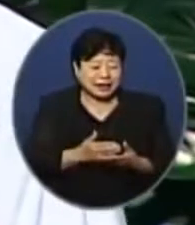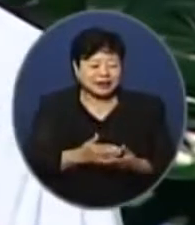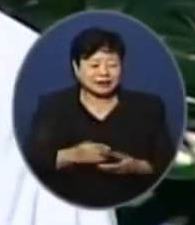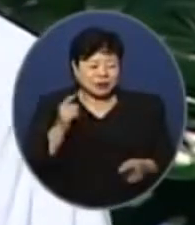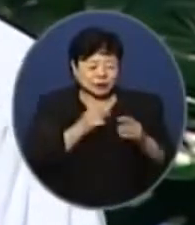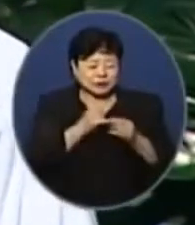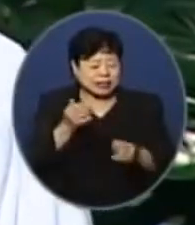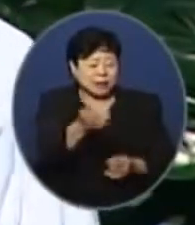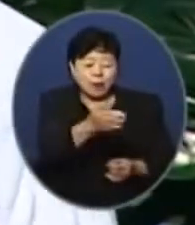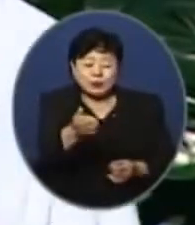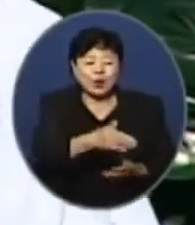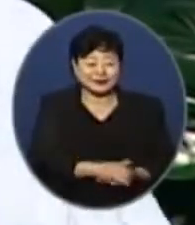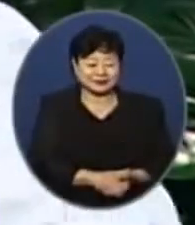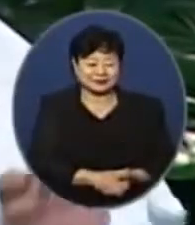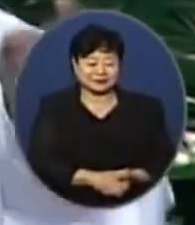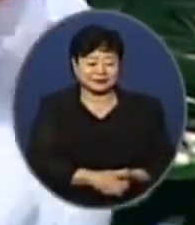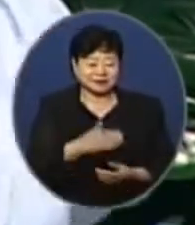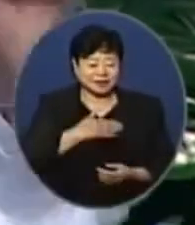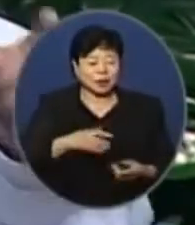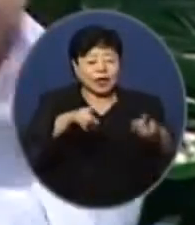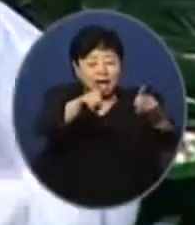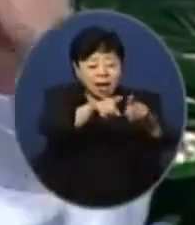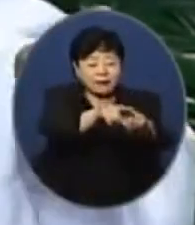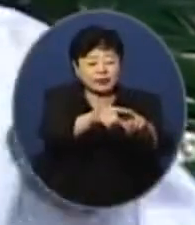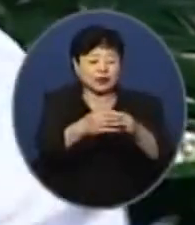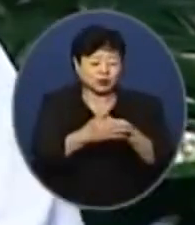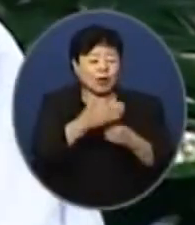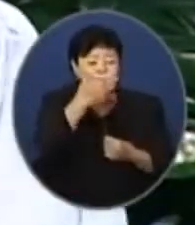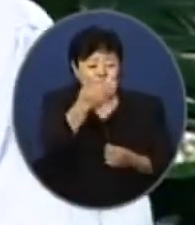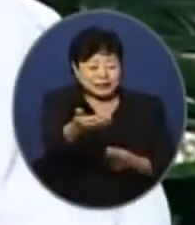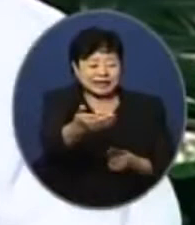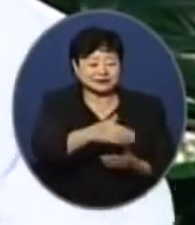해롭게 할 자가 아무도 없을 것이라. 내가 너와 함께하면 너를 도와주리라.